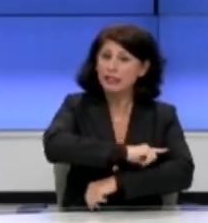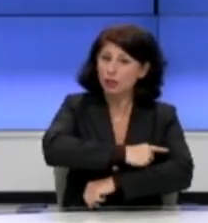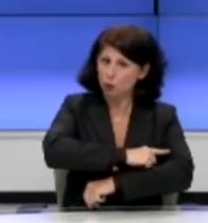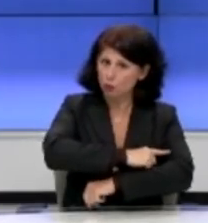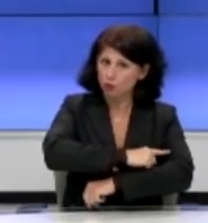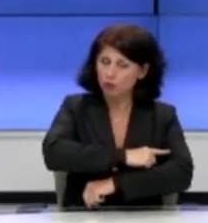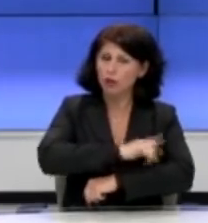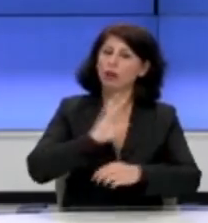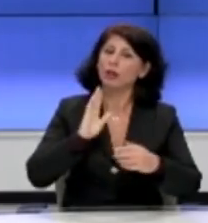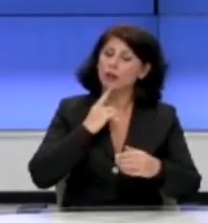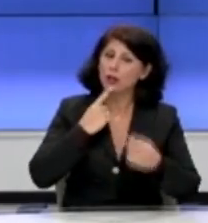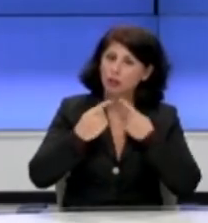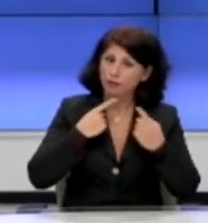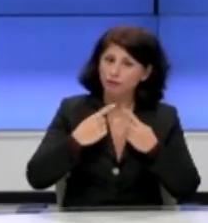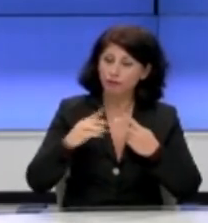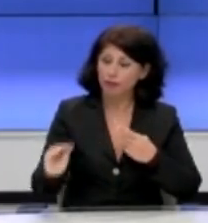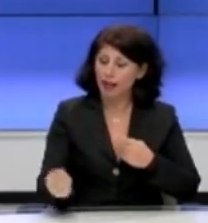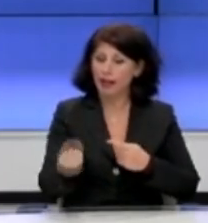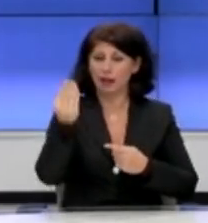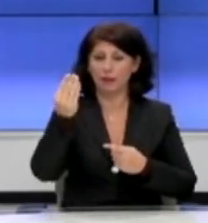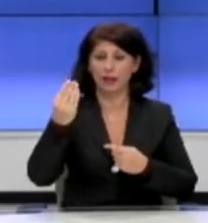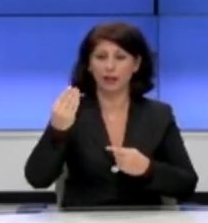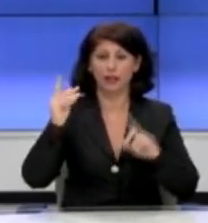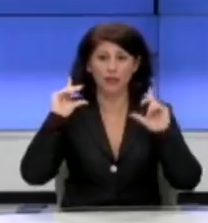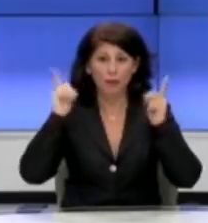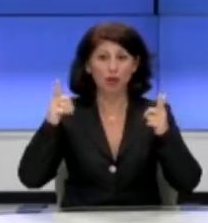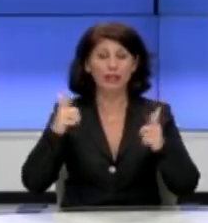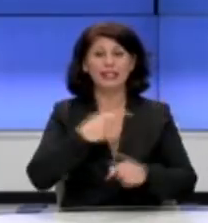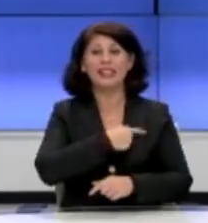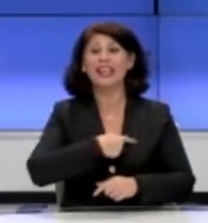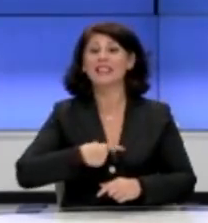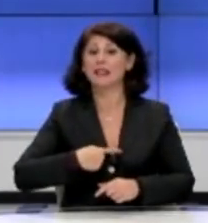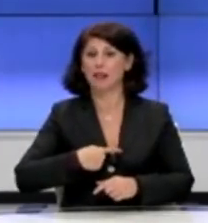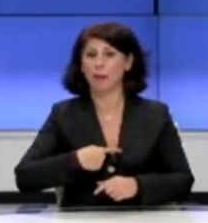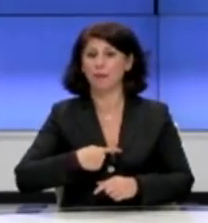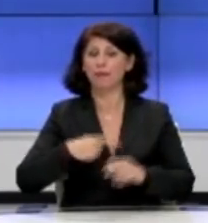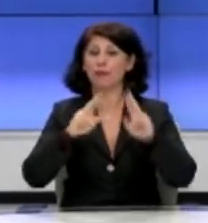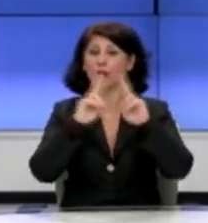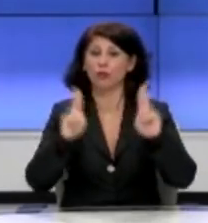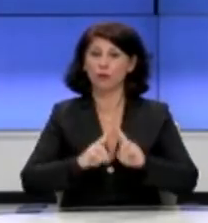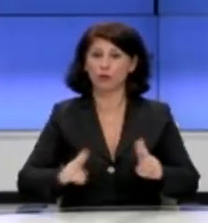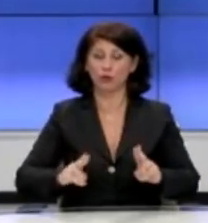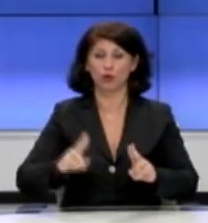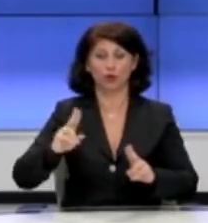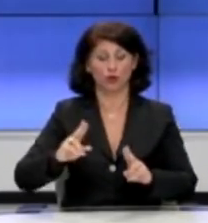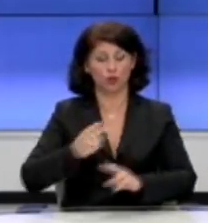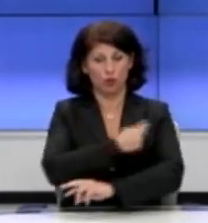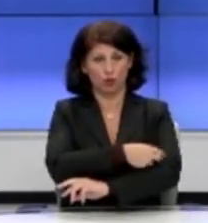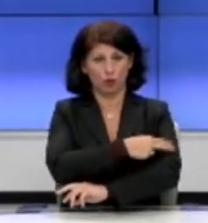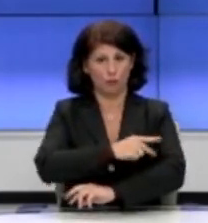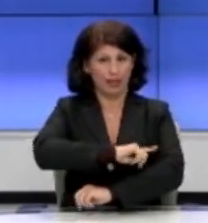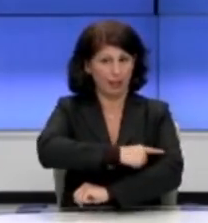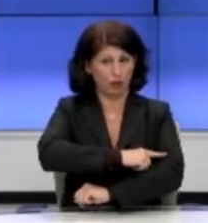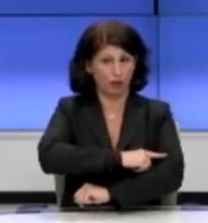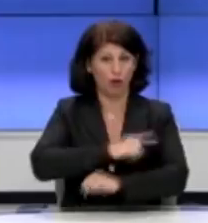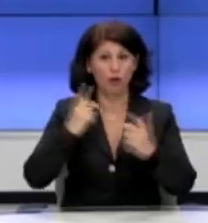γιατρούς, να συναντήσετε την εκλεγμένη δημοκρατικά ηγεσία τους, την Ομοσπονδία Νοσοκομιακών Γιατρών, που